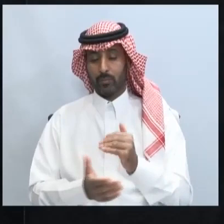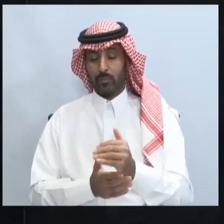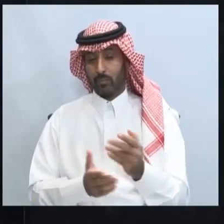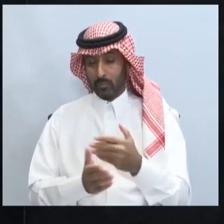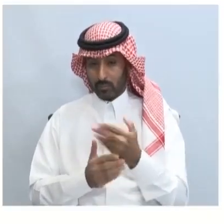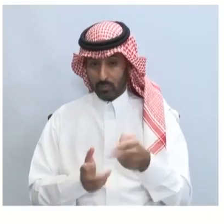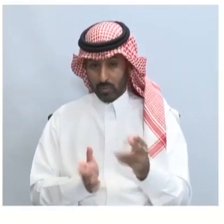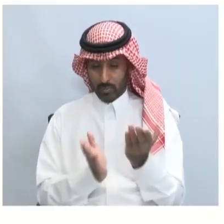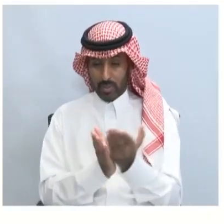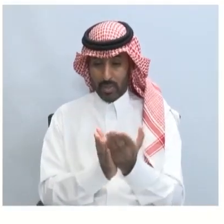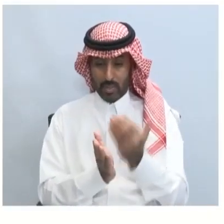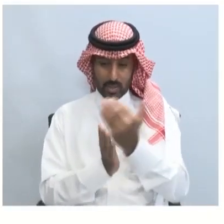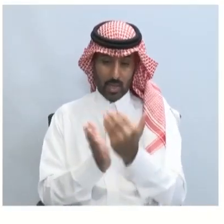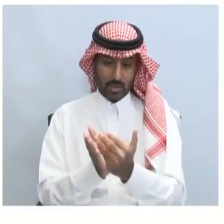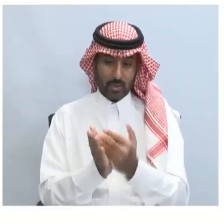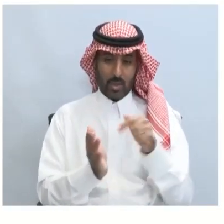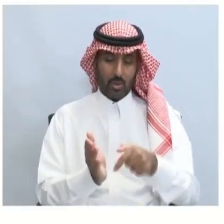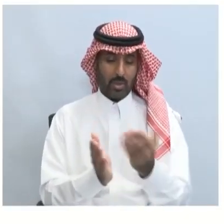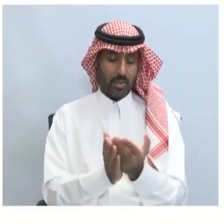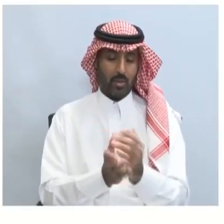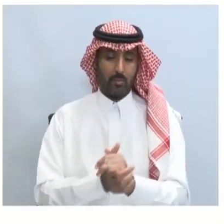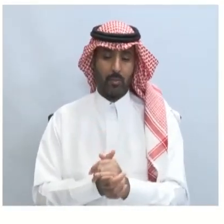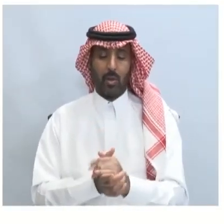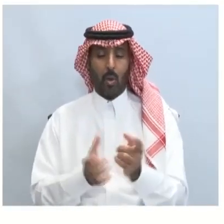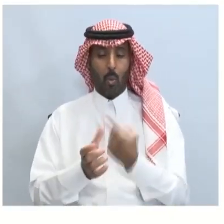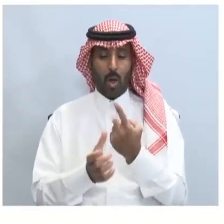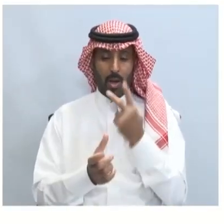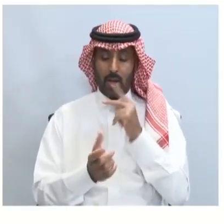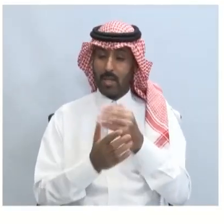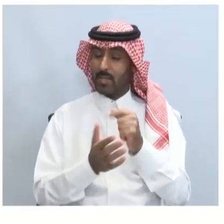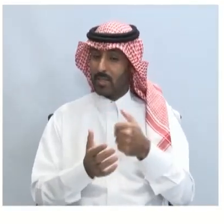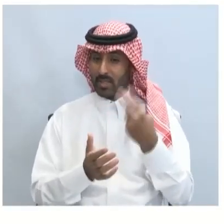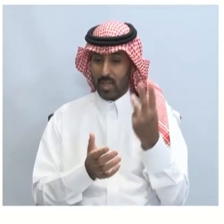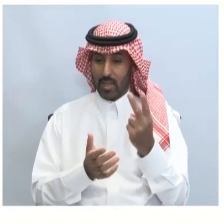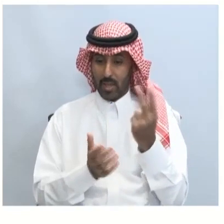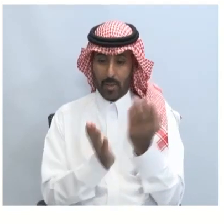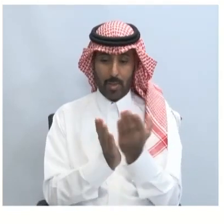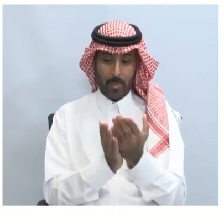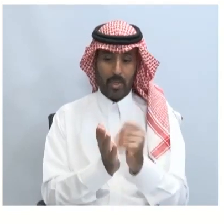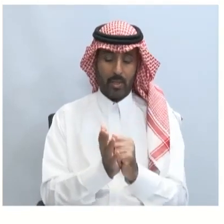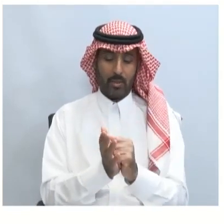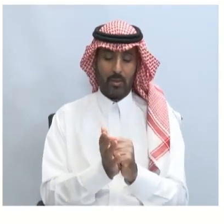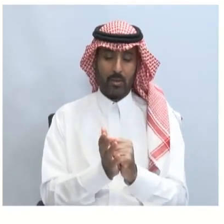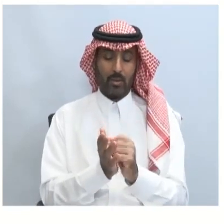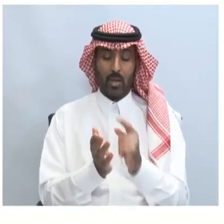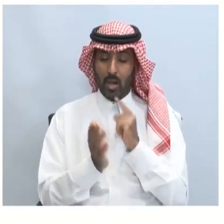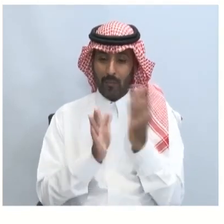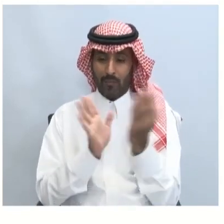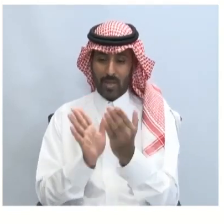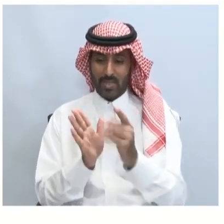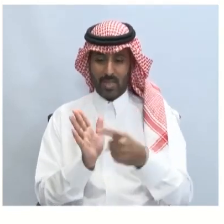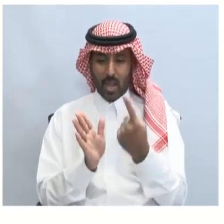والى بطاقه درسنا لهذا اليوم اولا الصف او المرحله الثاني لابتدائي الفصل